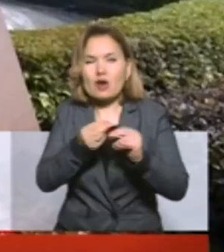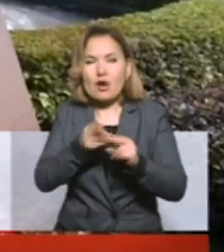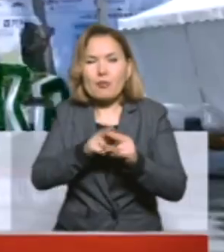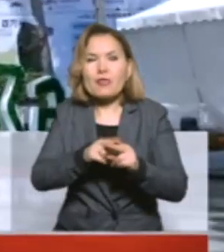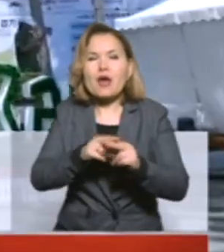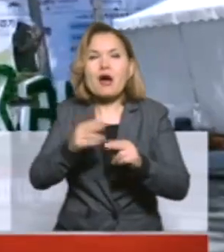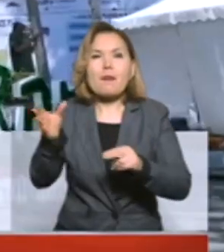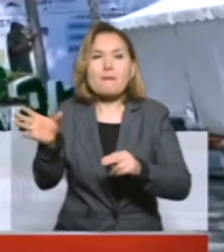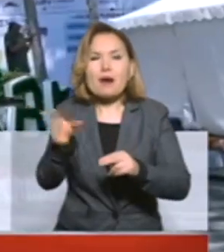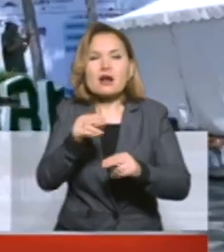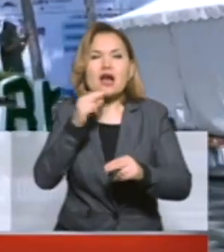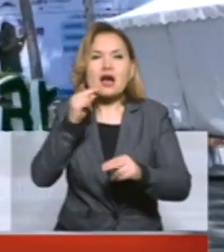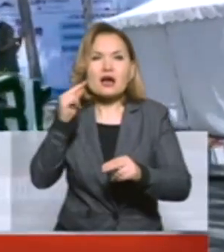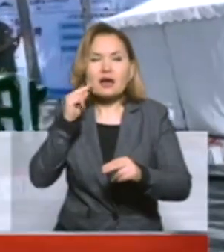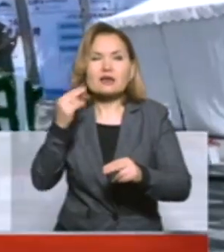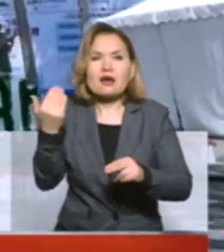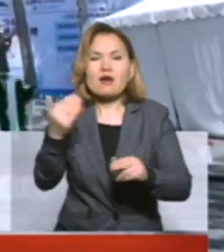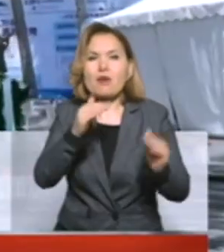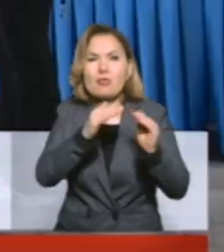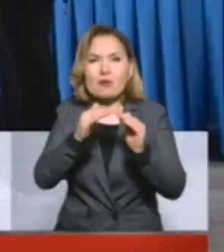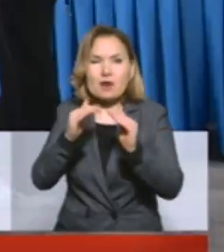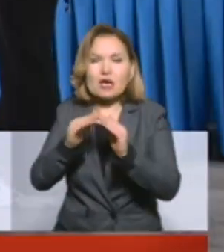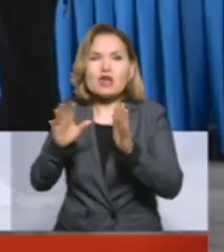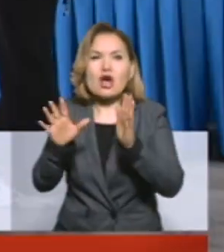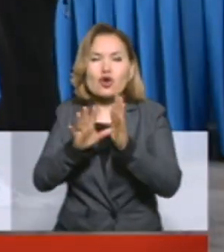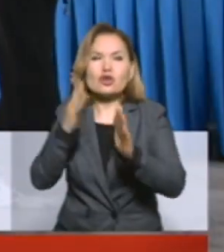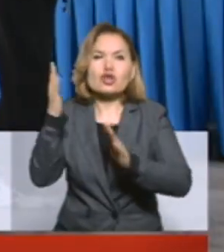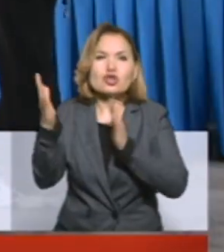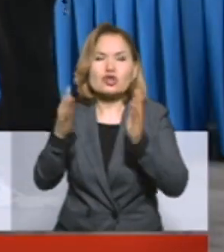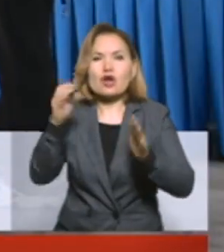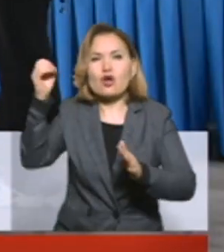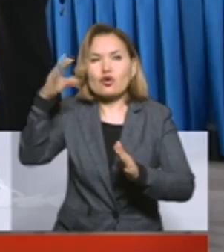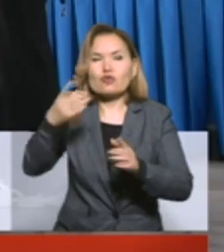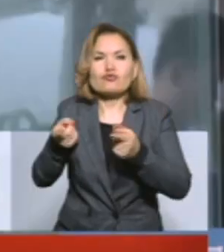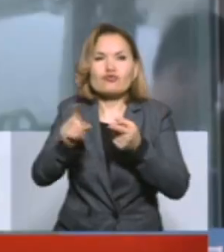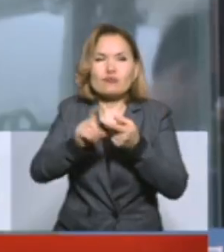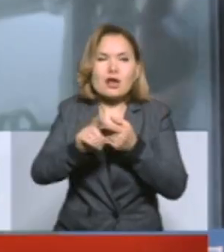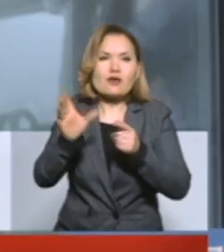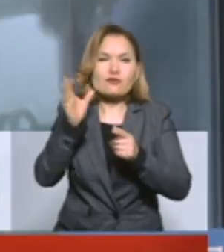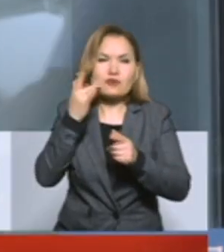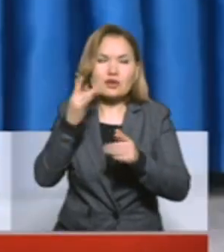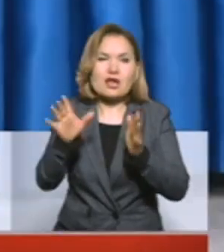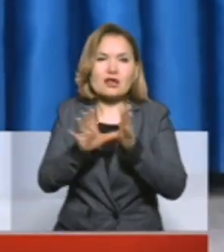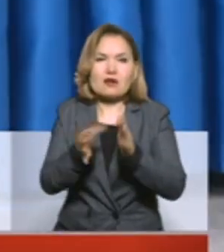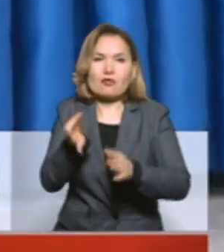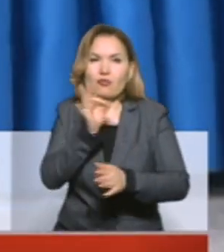ғимараттар толықтай күн мен желден қуат алады. Қатысушылар да оған үлес қосып жатыр.